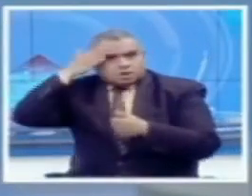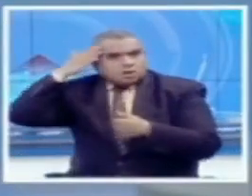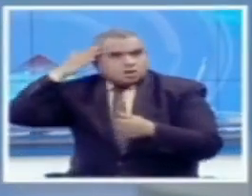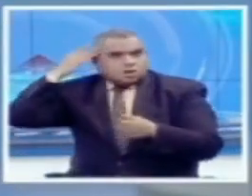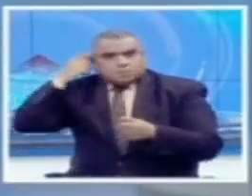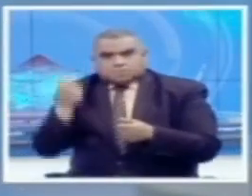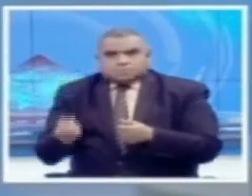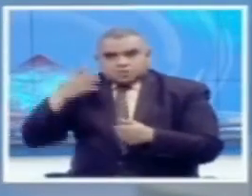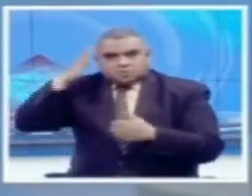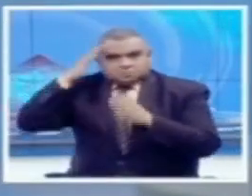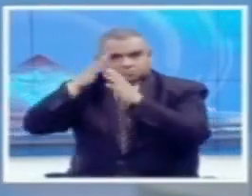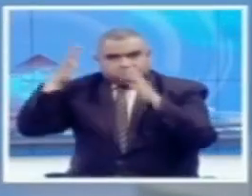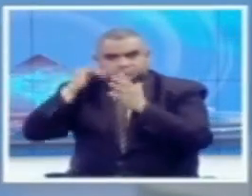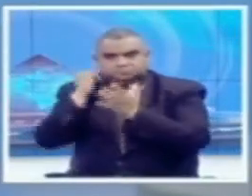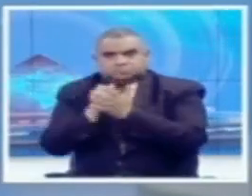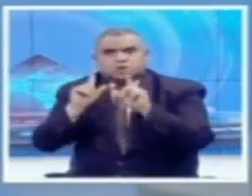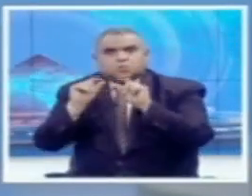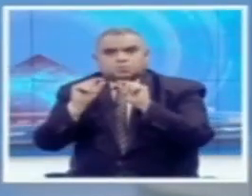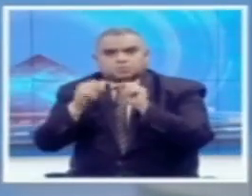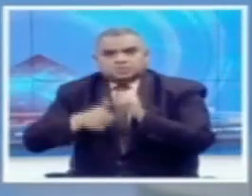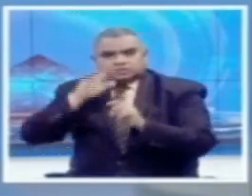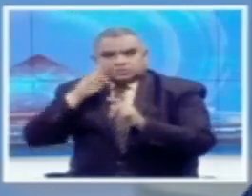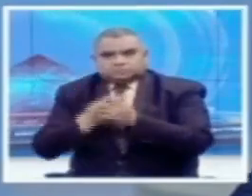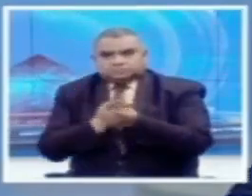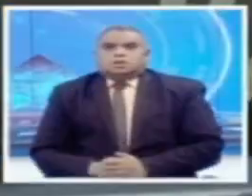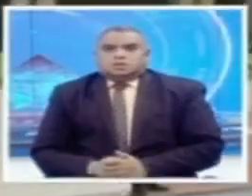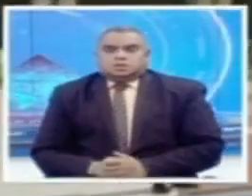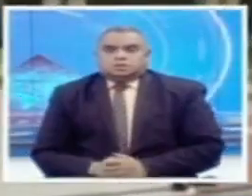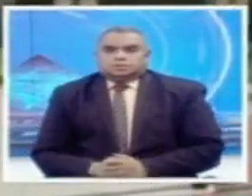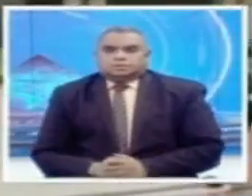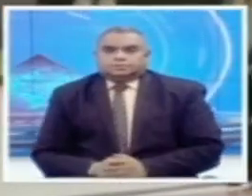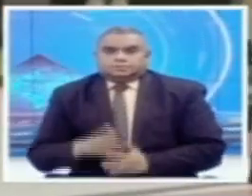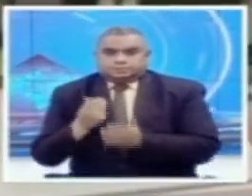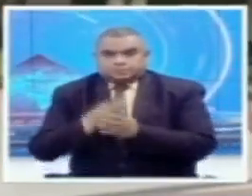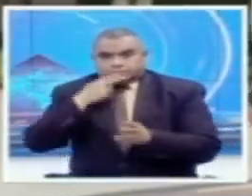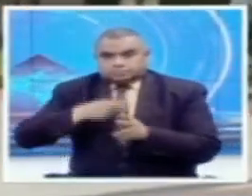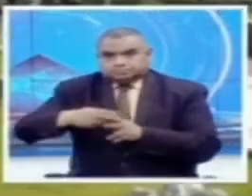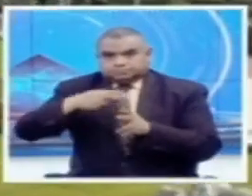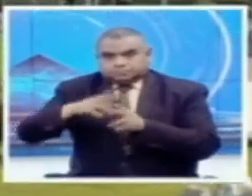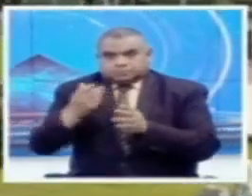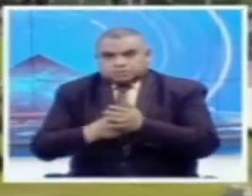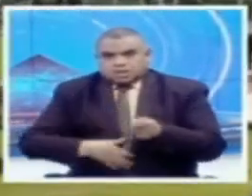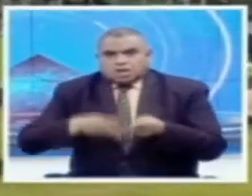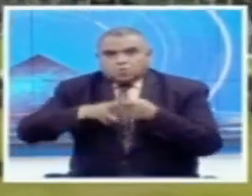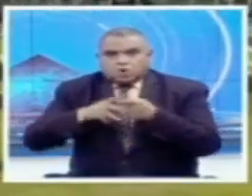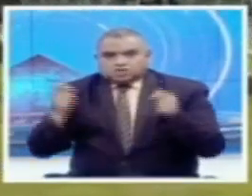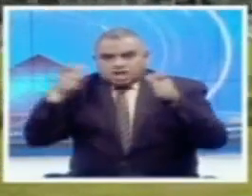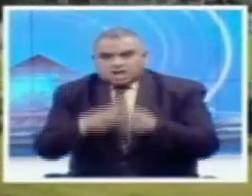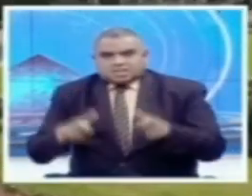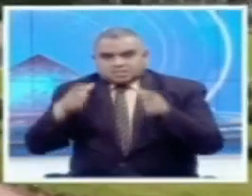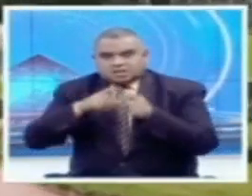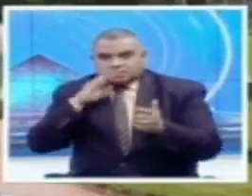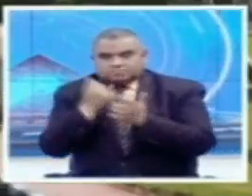بمشاركة نخبة متميزة من الخبراء والمتخصصين. استكمالا لسلسلة ورش العمل التدريبية التي تعقدها